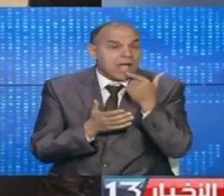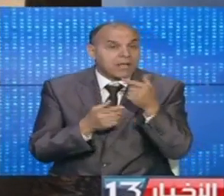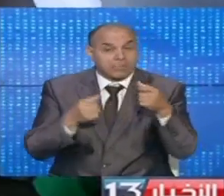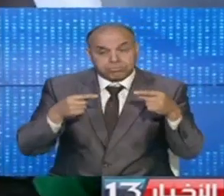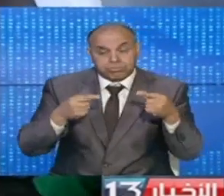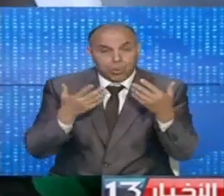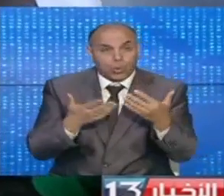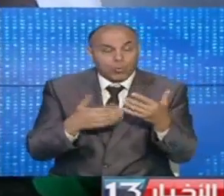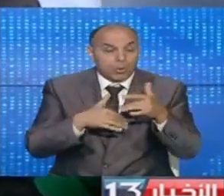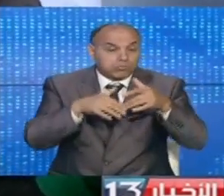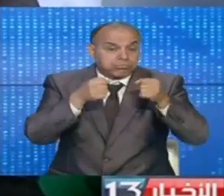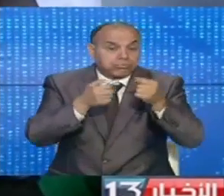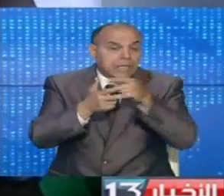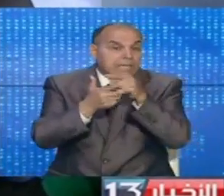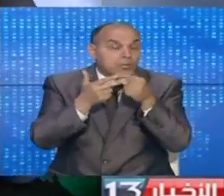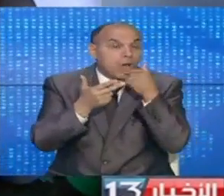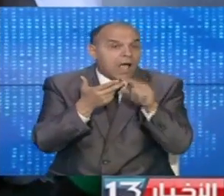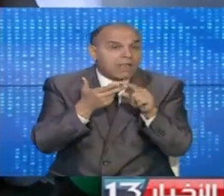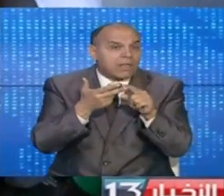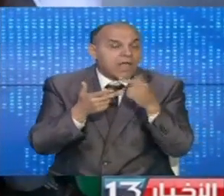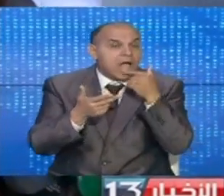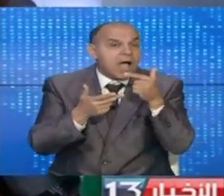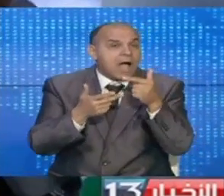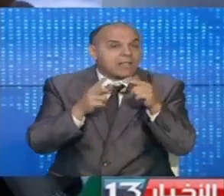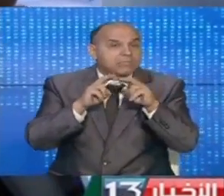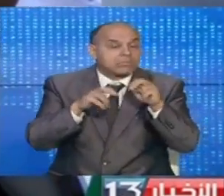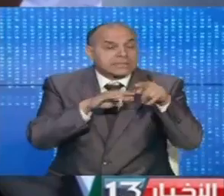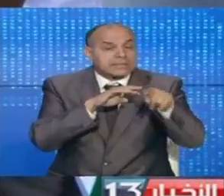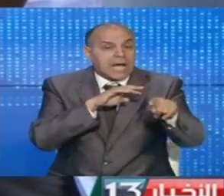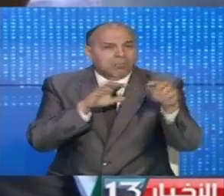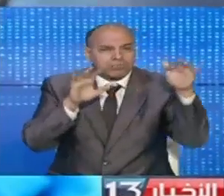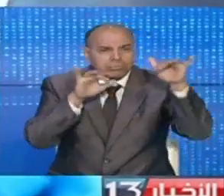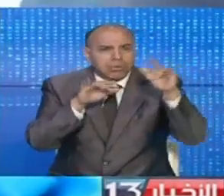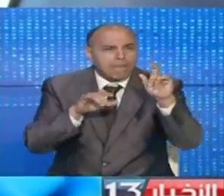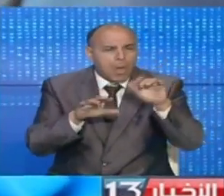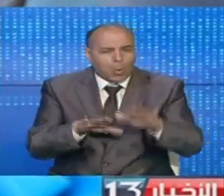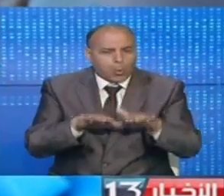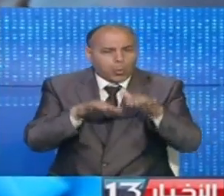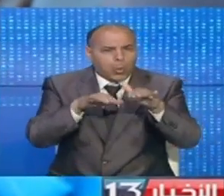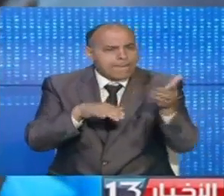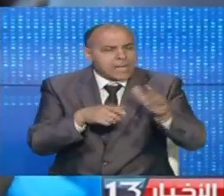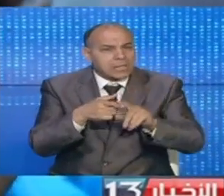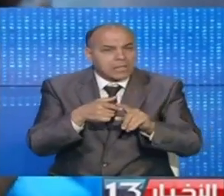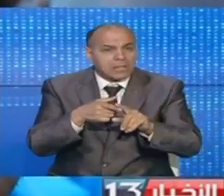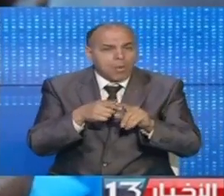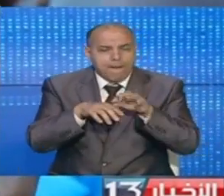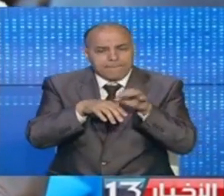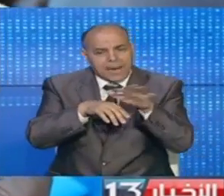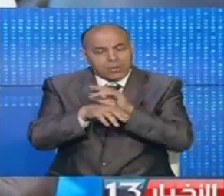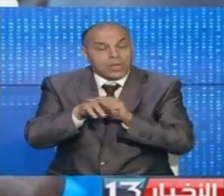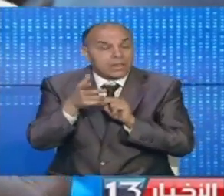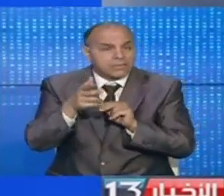تواجه اليوم تهديدا ثلاثيا في ظل زحف الجراد الصحراوي ومياه الفيضانات المميتة ووباء